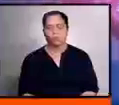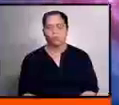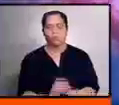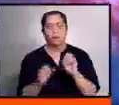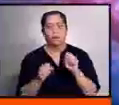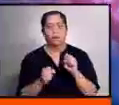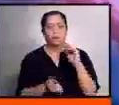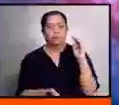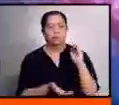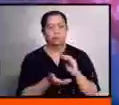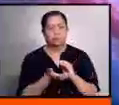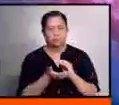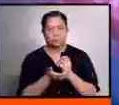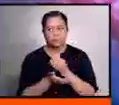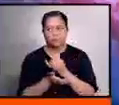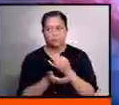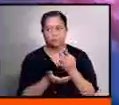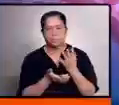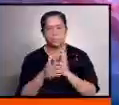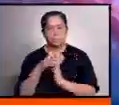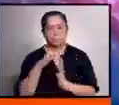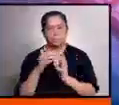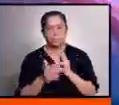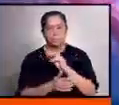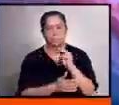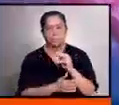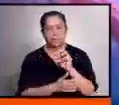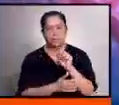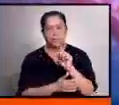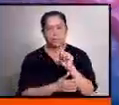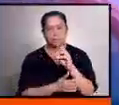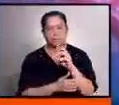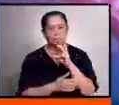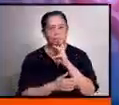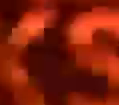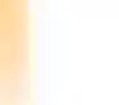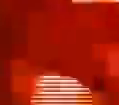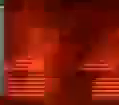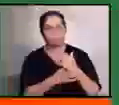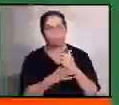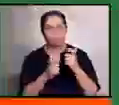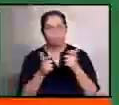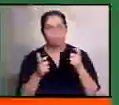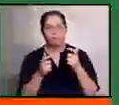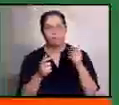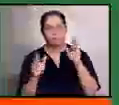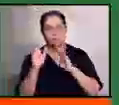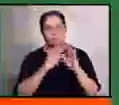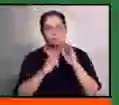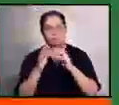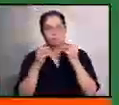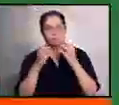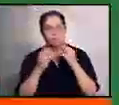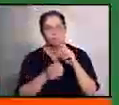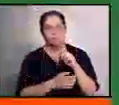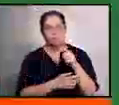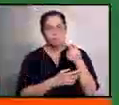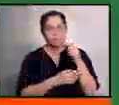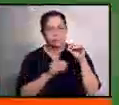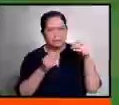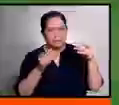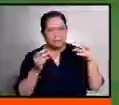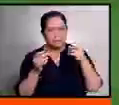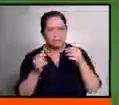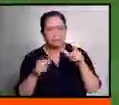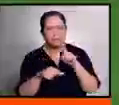posibleng mabawasan ang bilang ng mga customer ng Manila na apektado ng water interruption. Malaking problema pa rin daw ang maraming lumot sa Laguna Lake